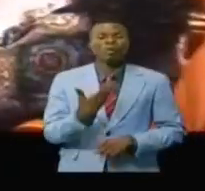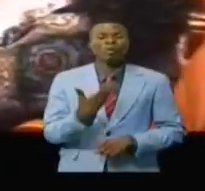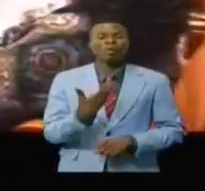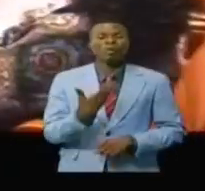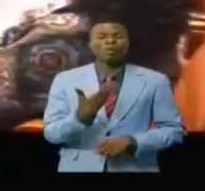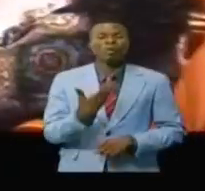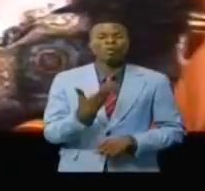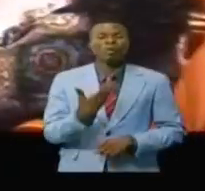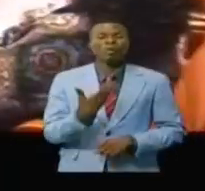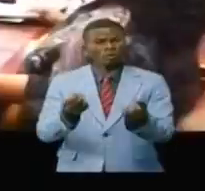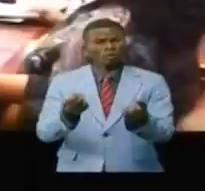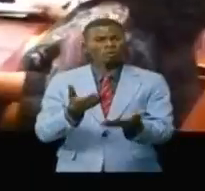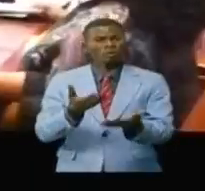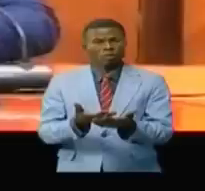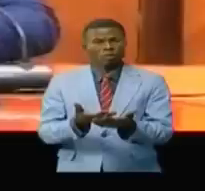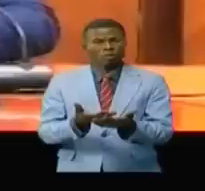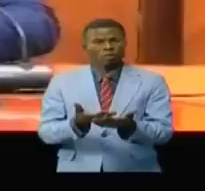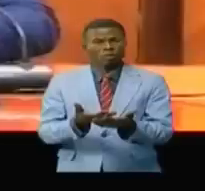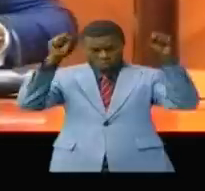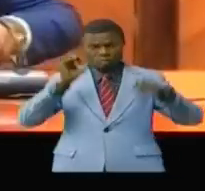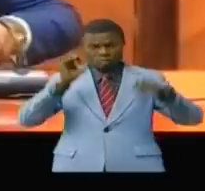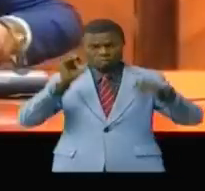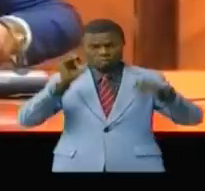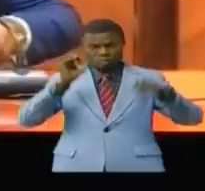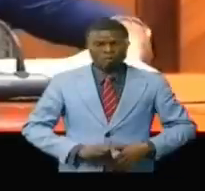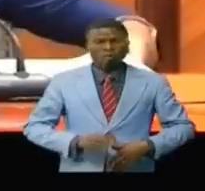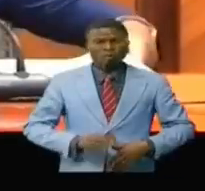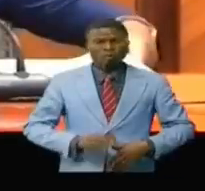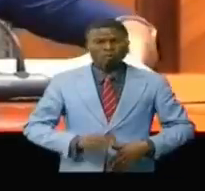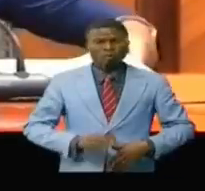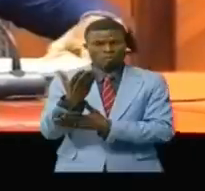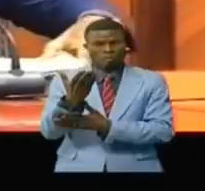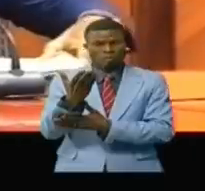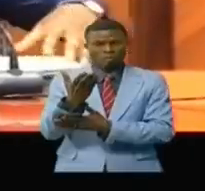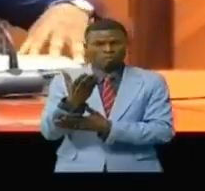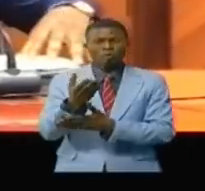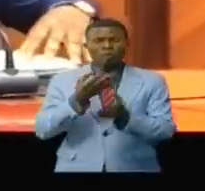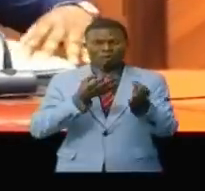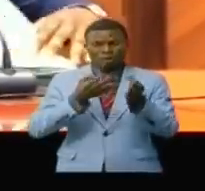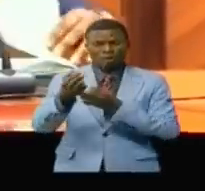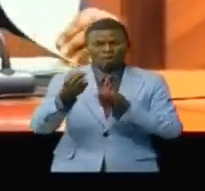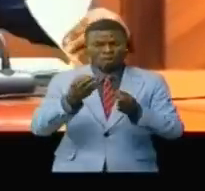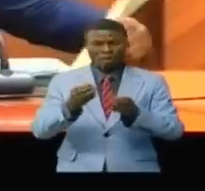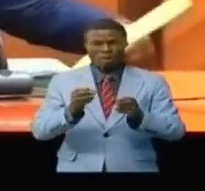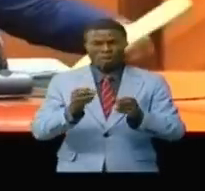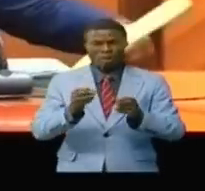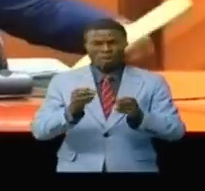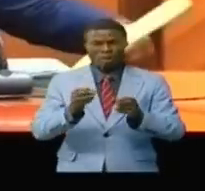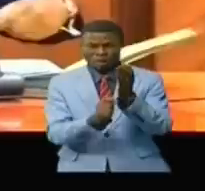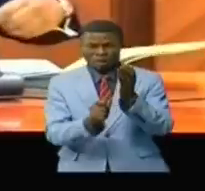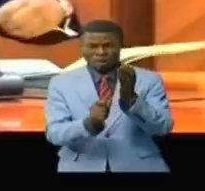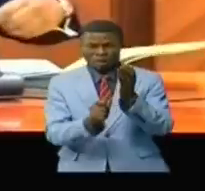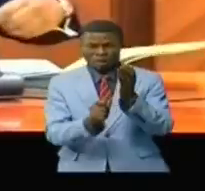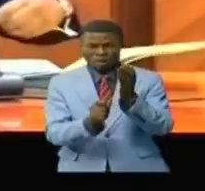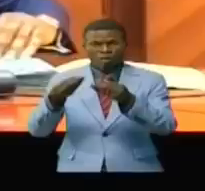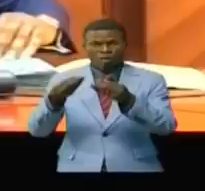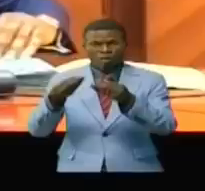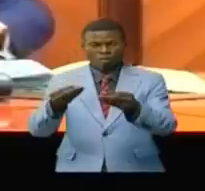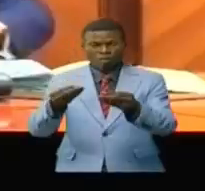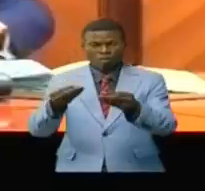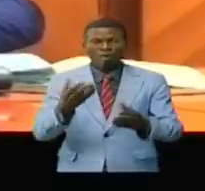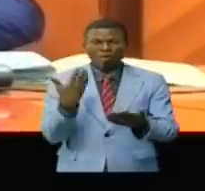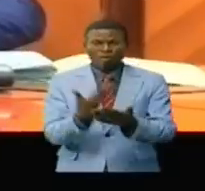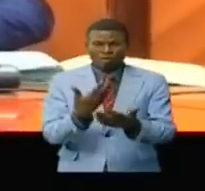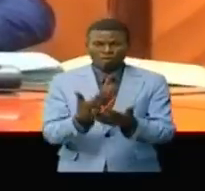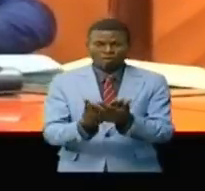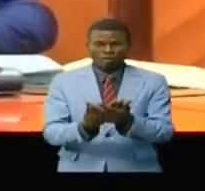matériels considérables. Le président de la République a appelé à la définition des stratégies devant conduire sur le court terme